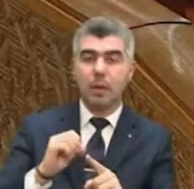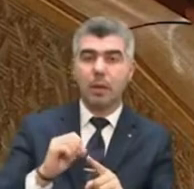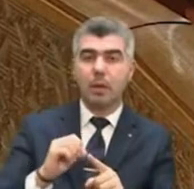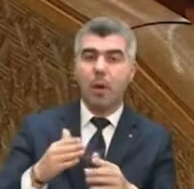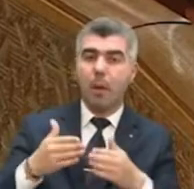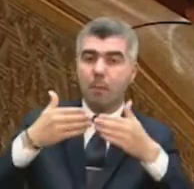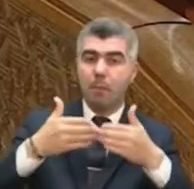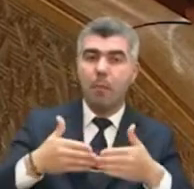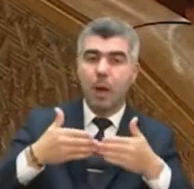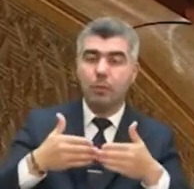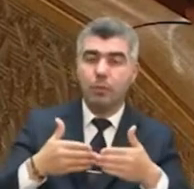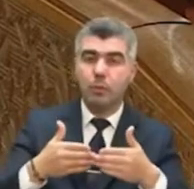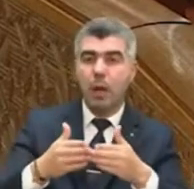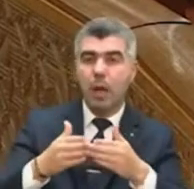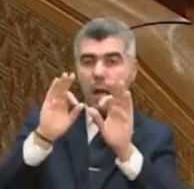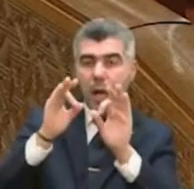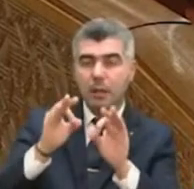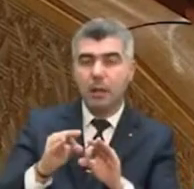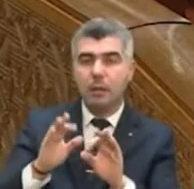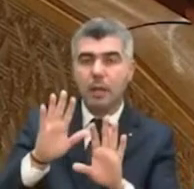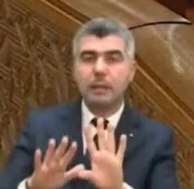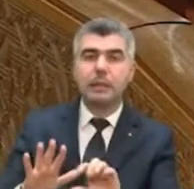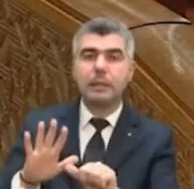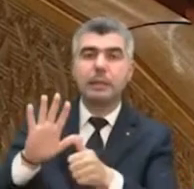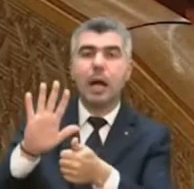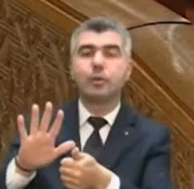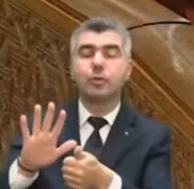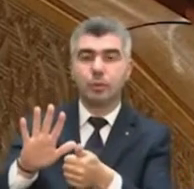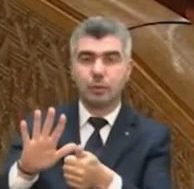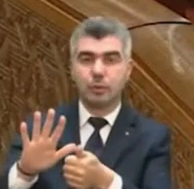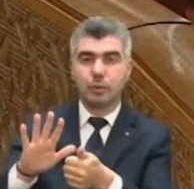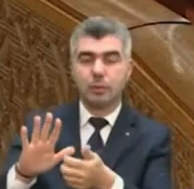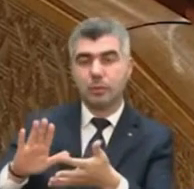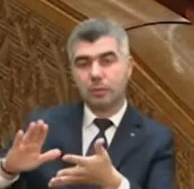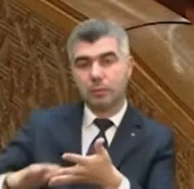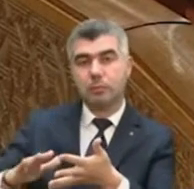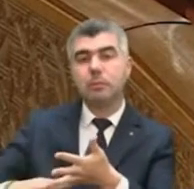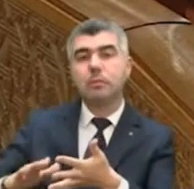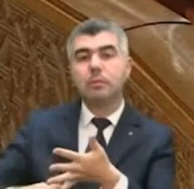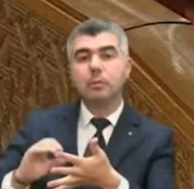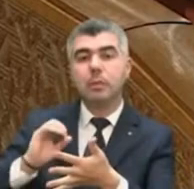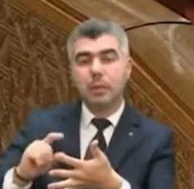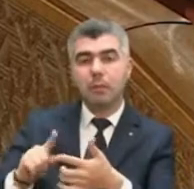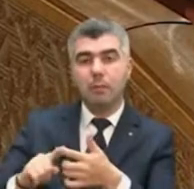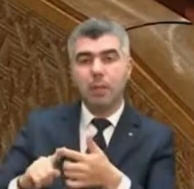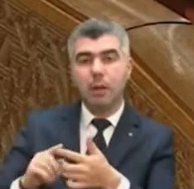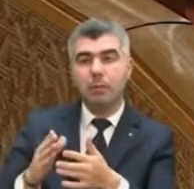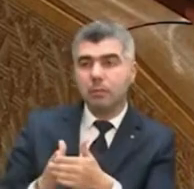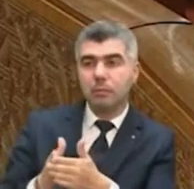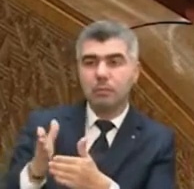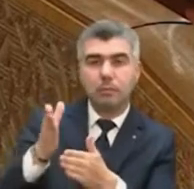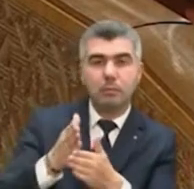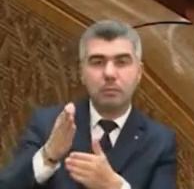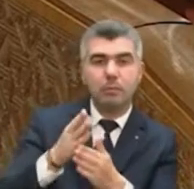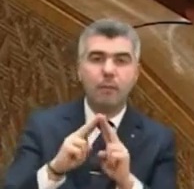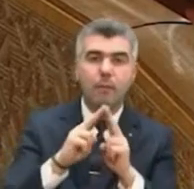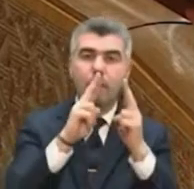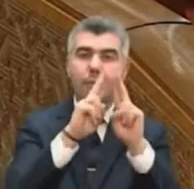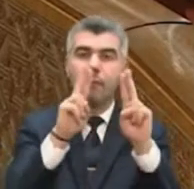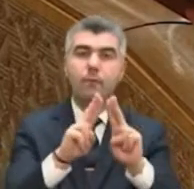متطورة، حيث يحتل المغرب الرتبة 16 من خلال تصنيف ديال الربط الدولي للنقل ديال